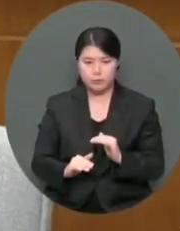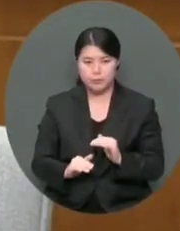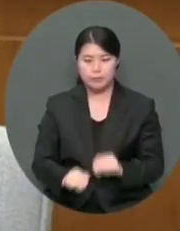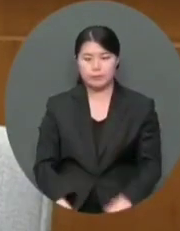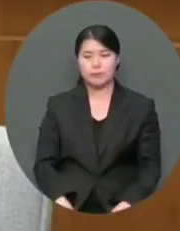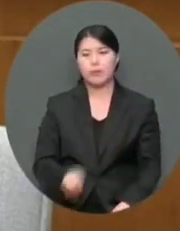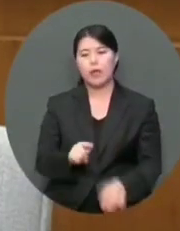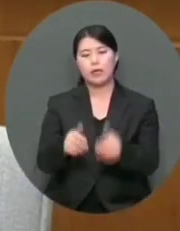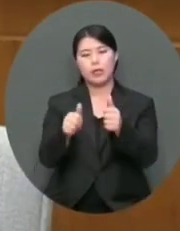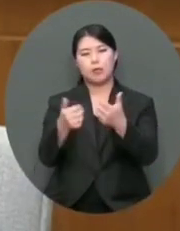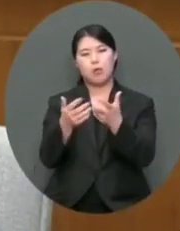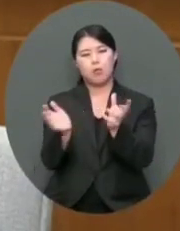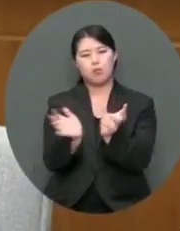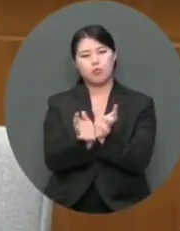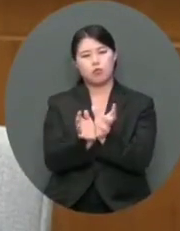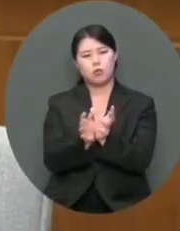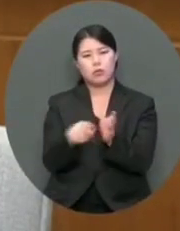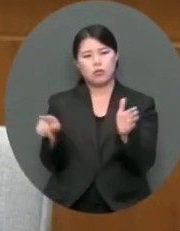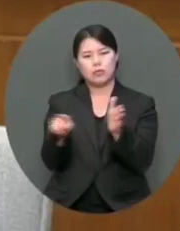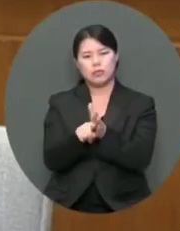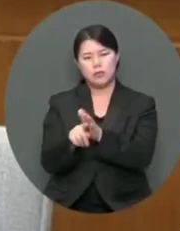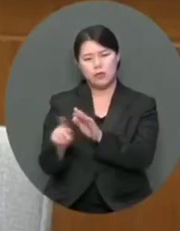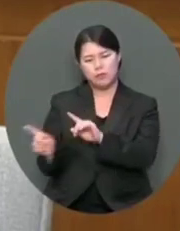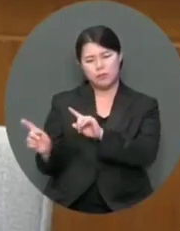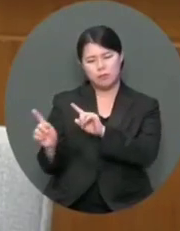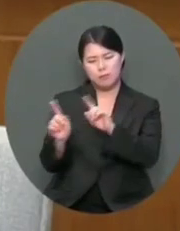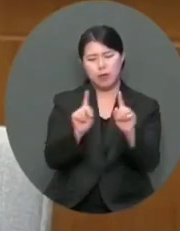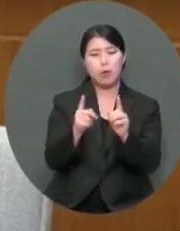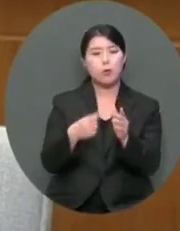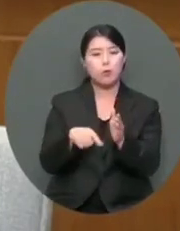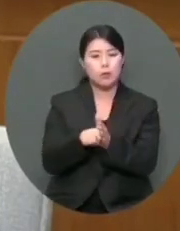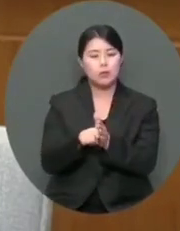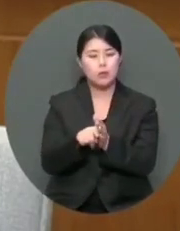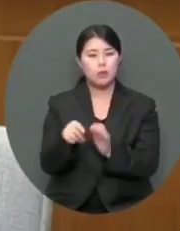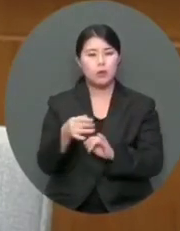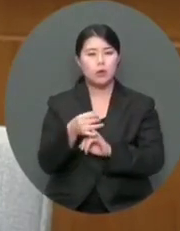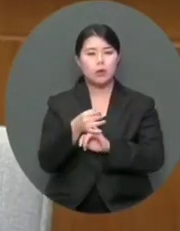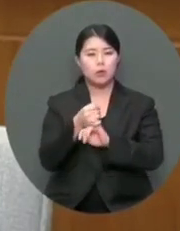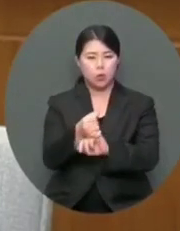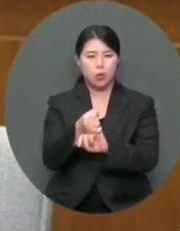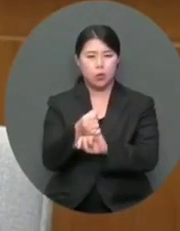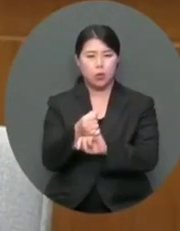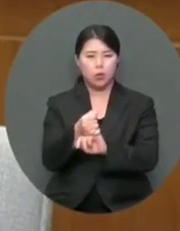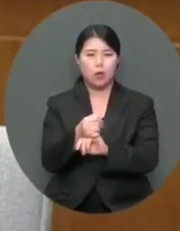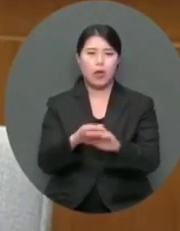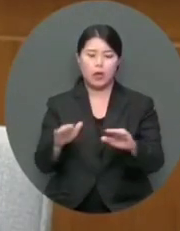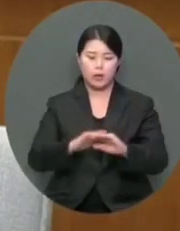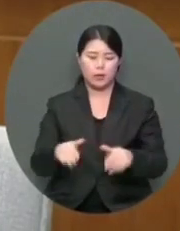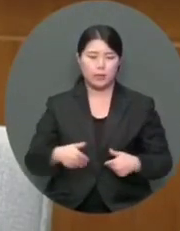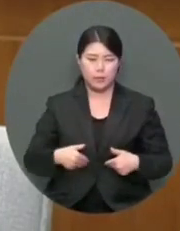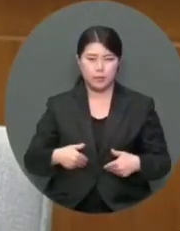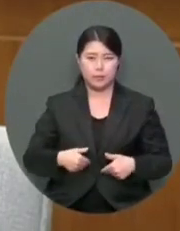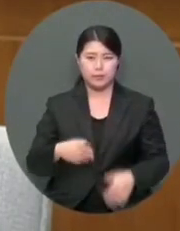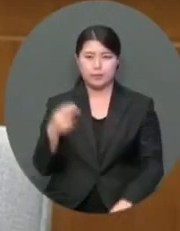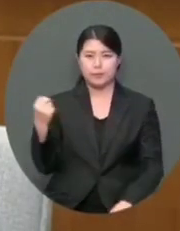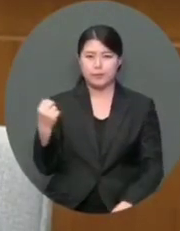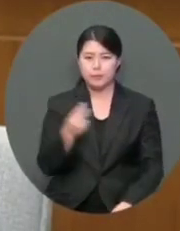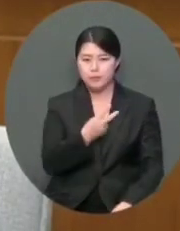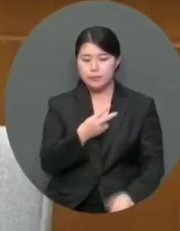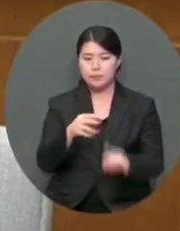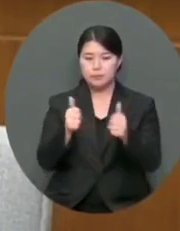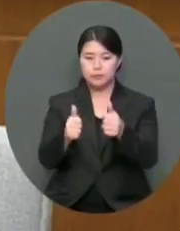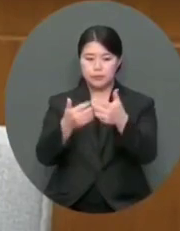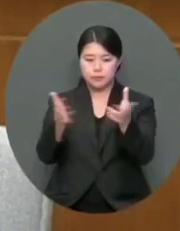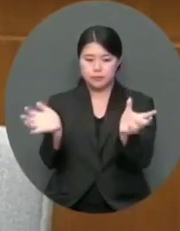우리 사법부가 신뢰를 회복하기 위해서 반드시 회복해야 할 것들이고 사법부가